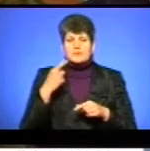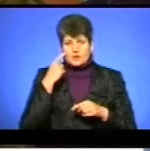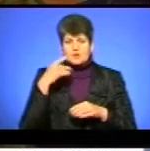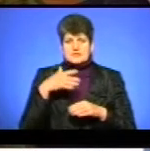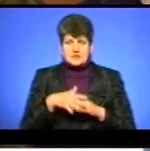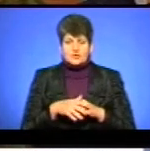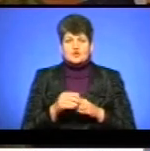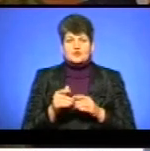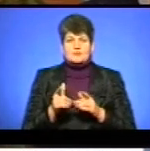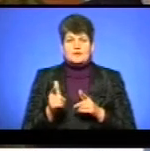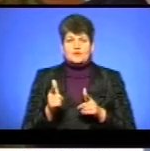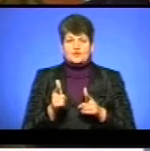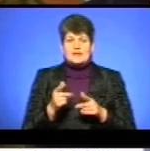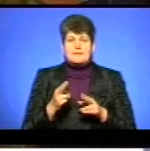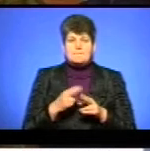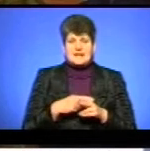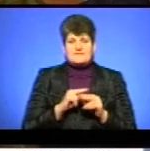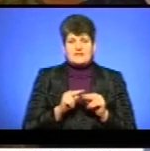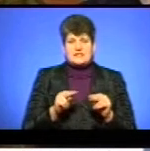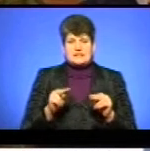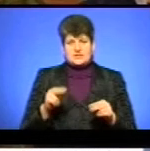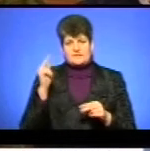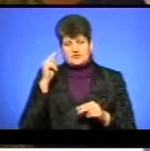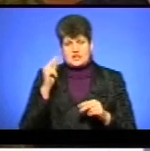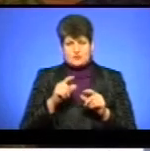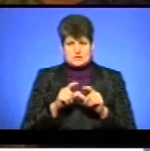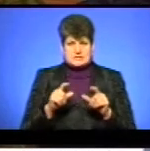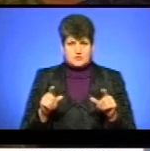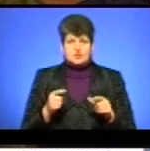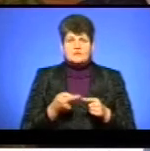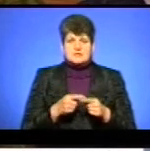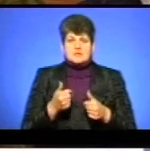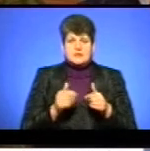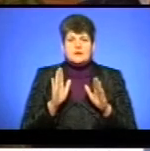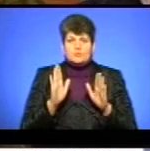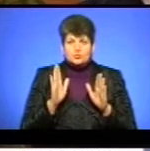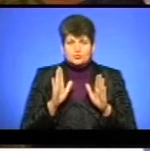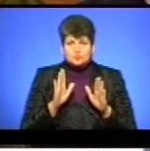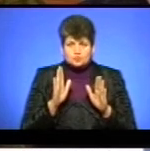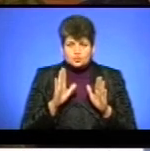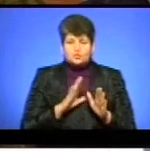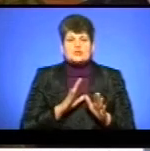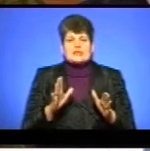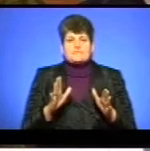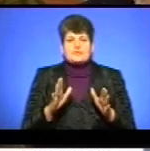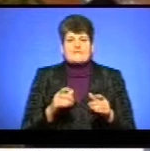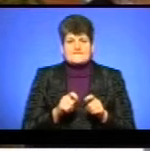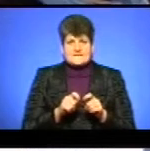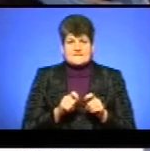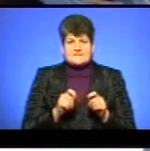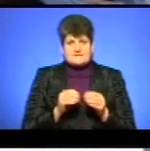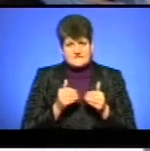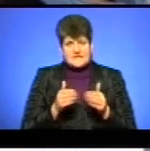журі без викладачів навчального закладу, щоб дійсно ці змагання були відкритими і